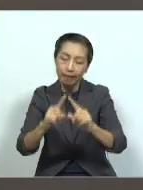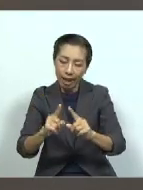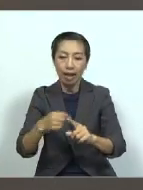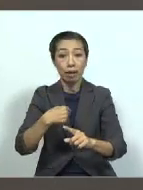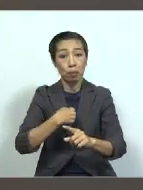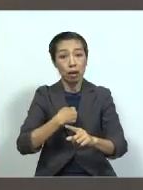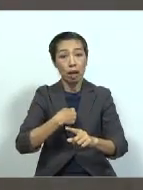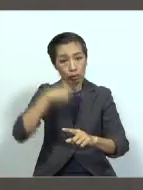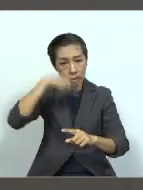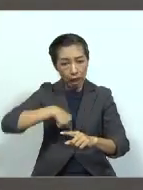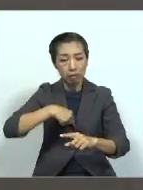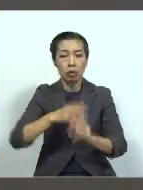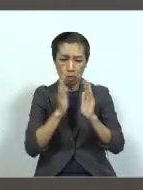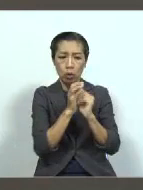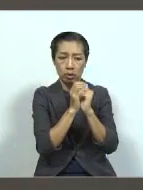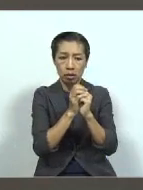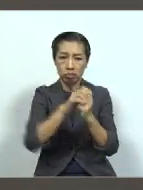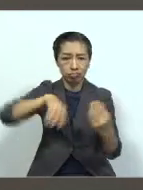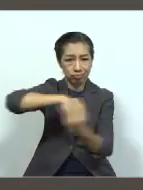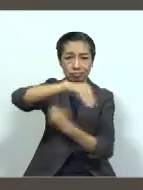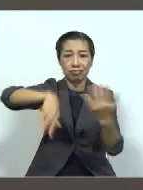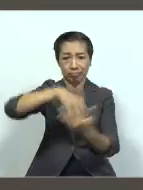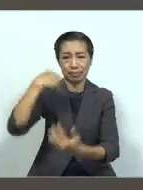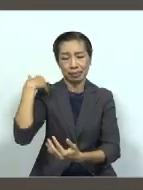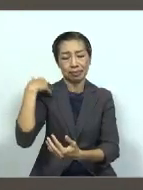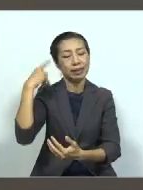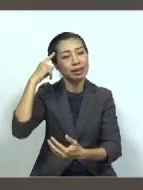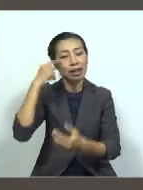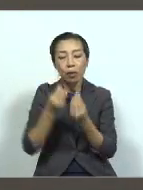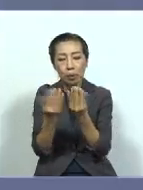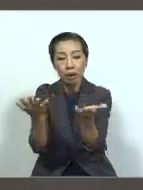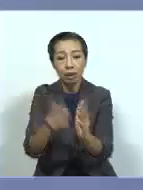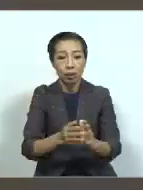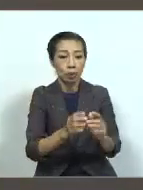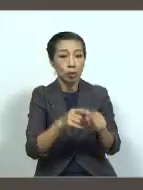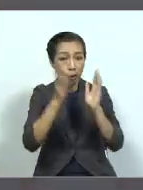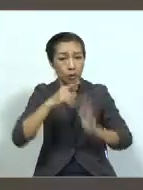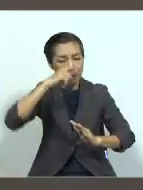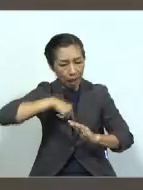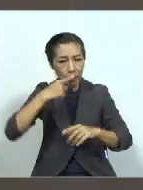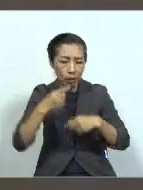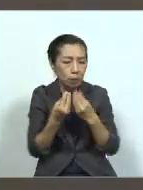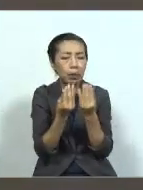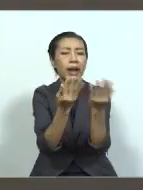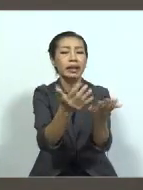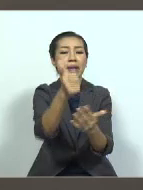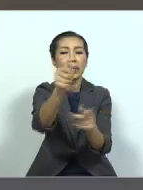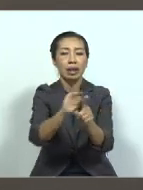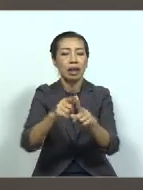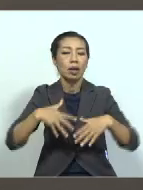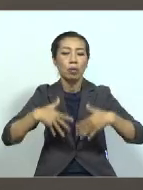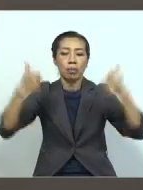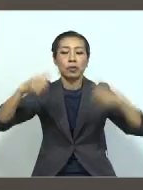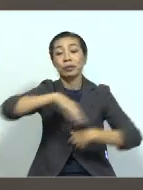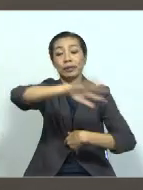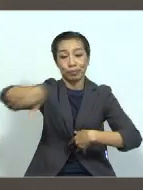ราก็มีเชื้อสายคนจีนในประเทศไทยจำนวนมากนะแล้วก็คนไทยก็อวยพรได้ด้วยเป็นกันแหละทุกวาระนะขอให้มีความสุขทุกคน